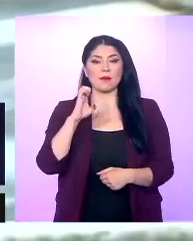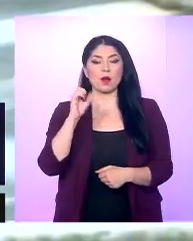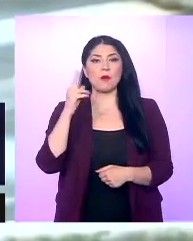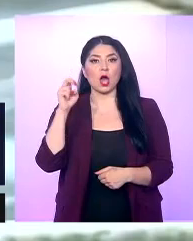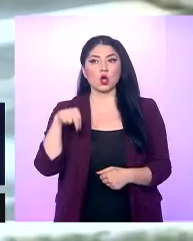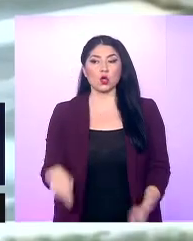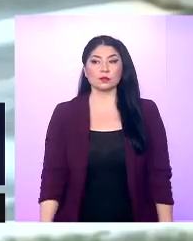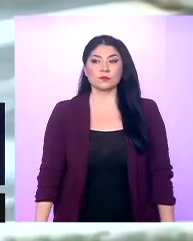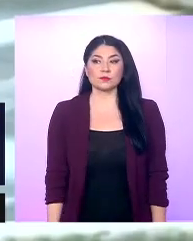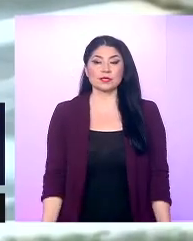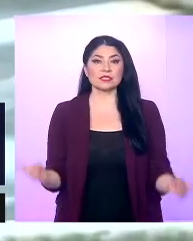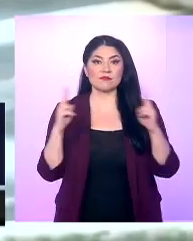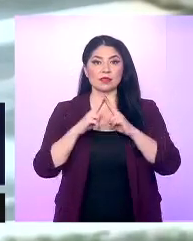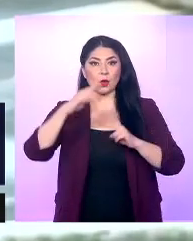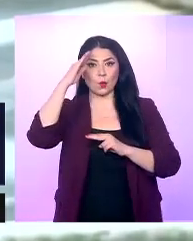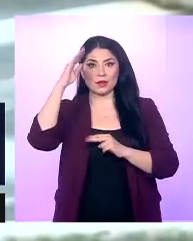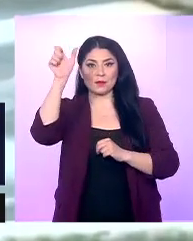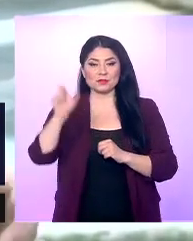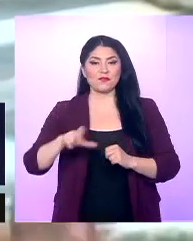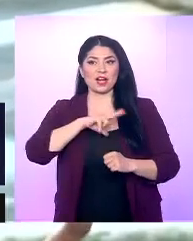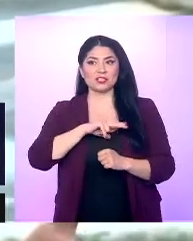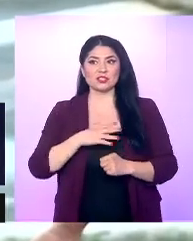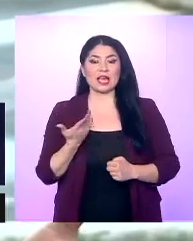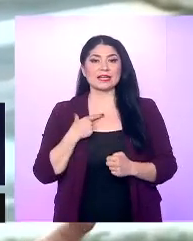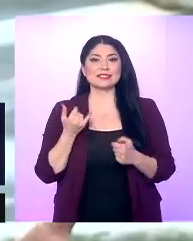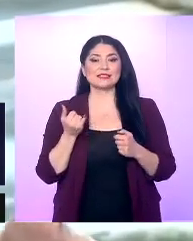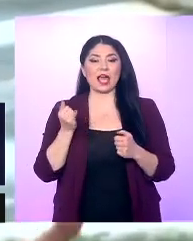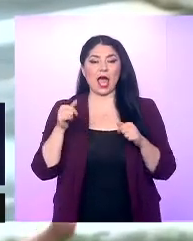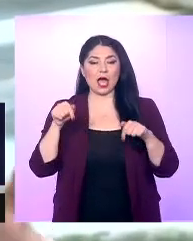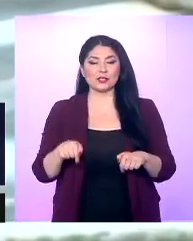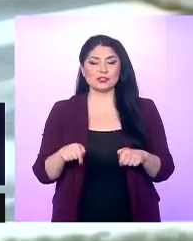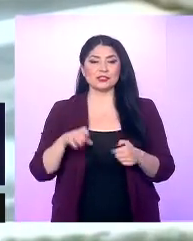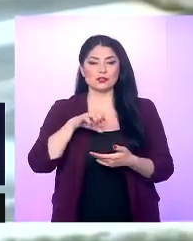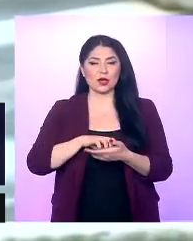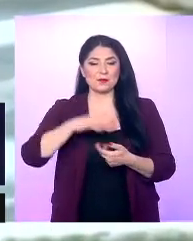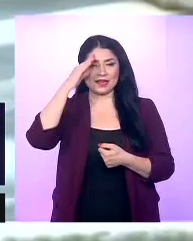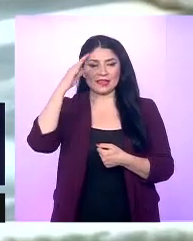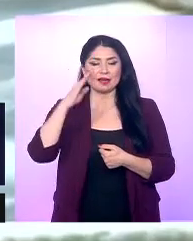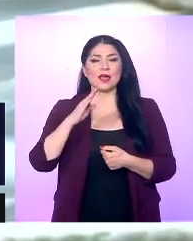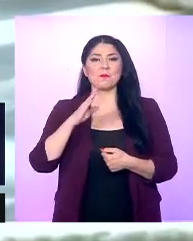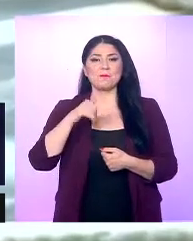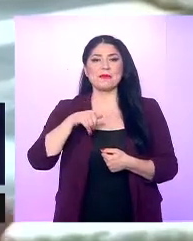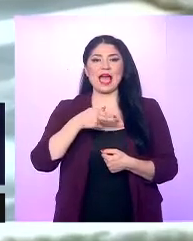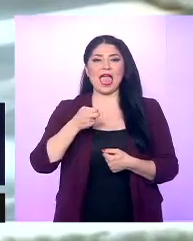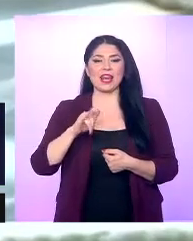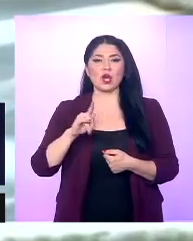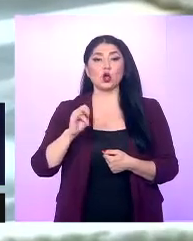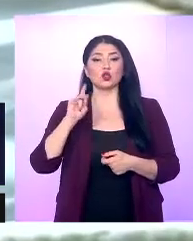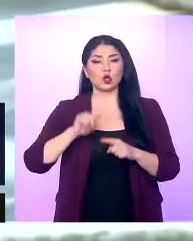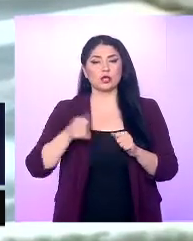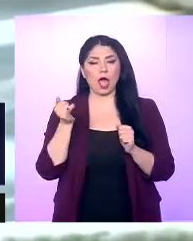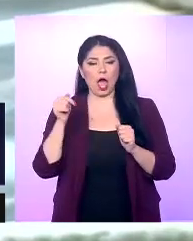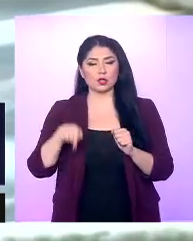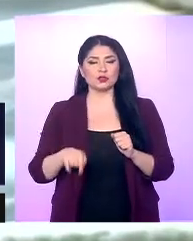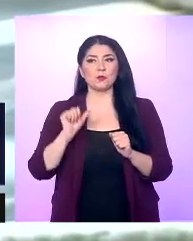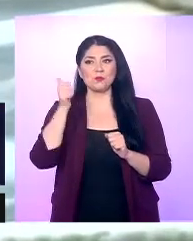Macron se va întâlni cu militarii francezi cantonați aici în baza de la Mihail Cogălnicianu. Tot aici mâine va